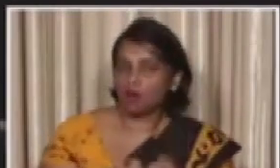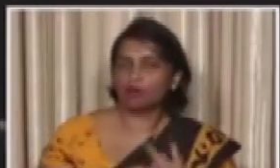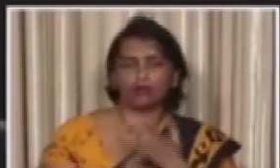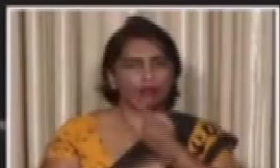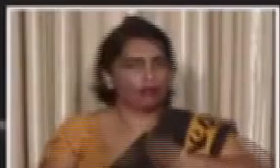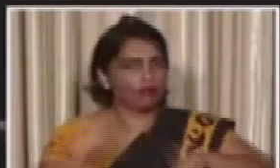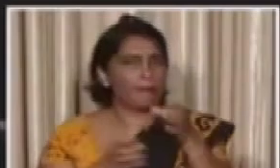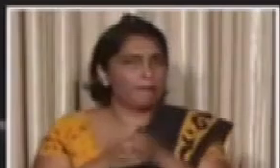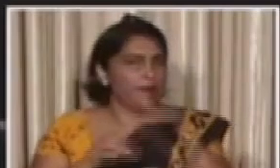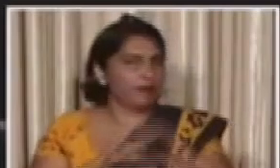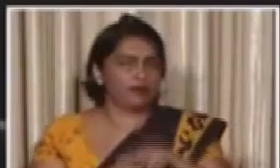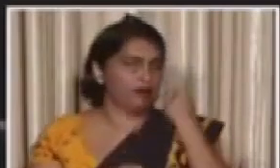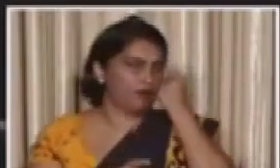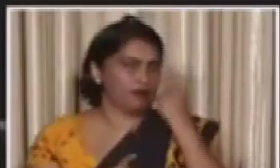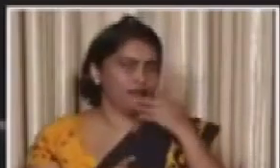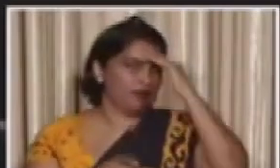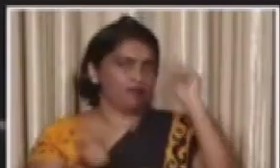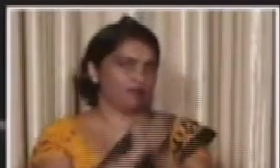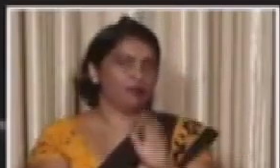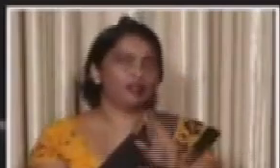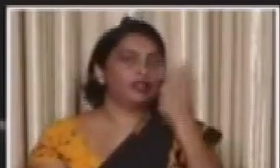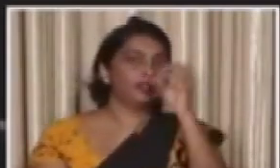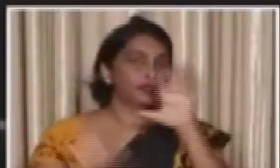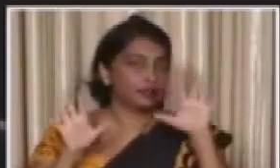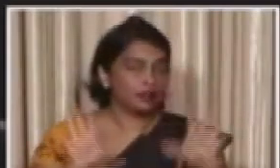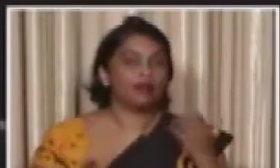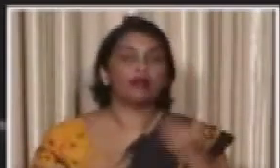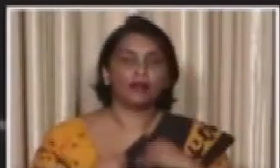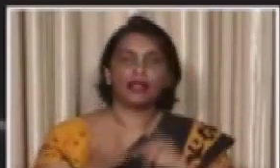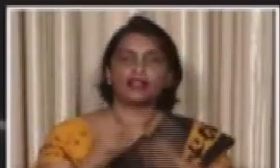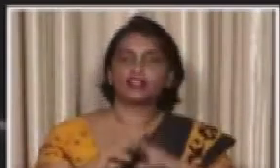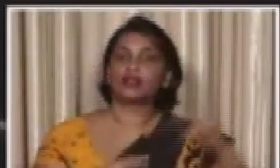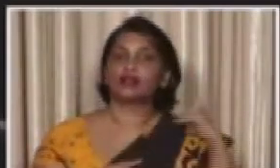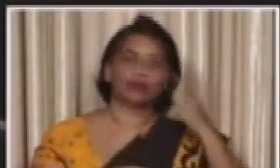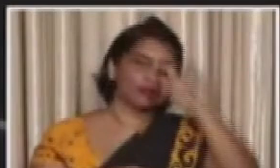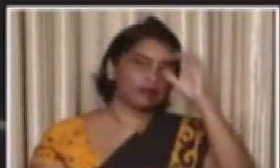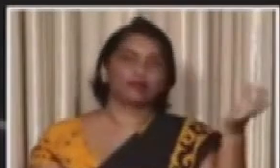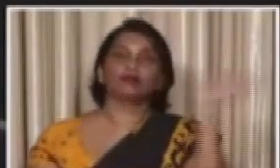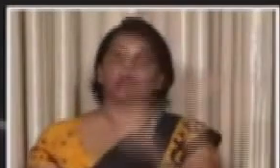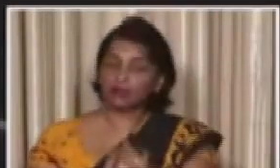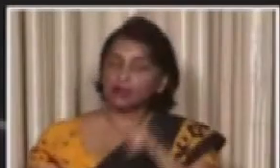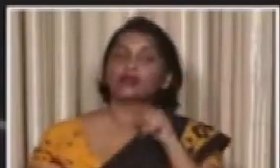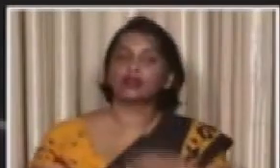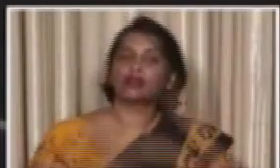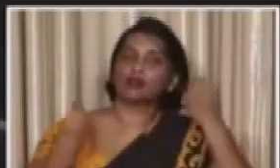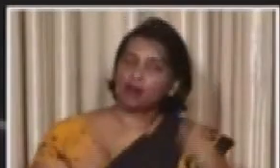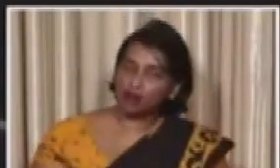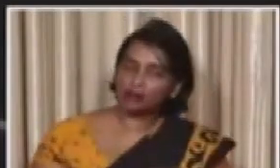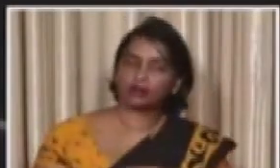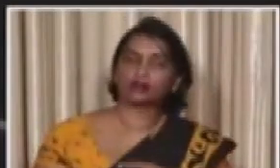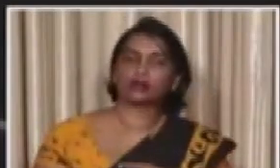මතයක් පක්ෂය තුළ නිර්මාණය වුණා. 2010දී අපි සරත් ෆොන්සේකා මැතිතුමා ඉදිරිපත් කරලා පරාජයට පත්